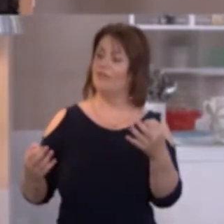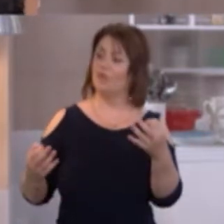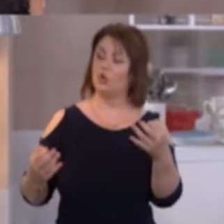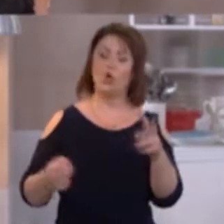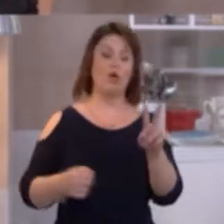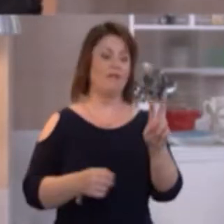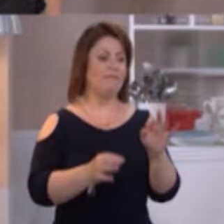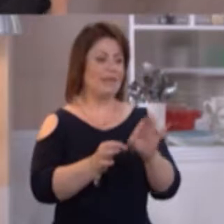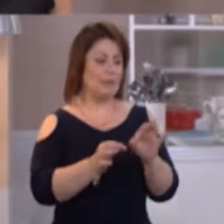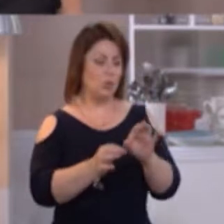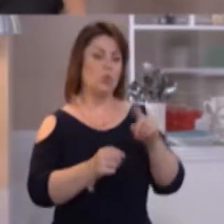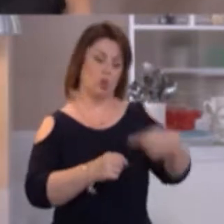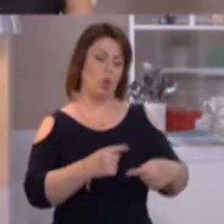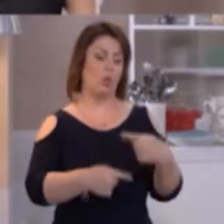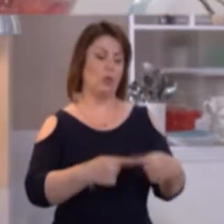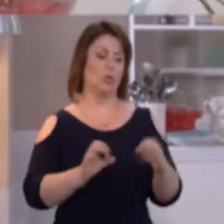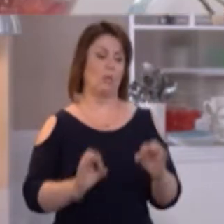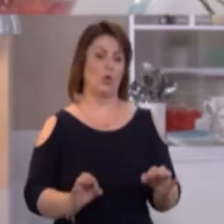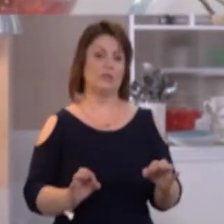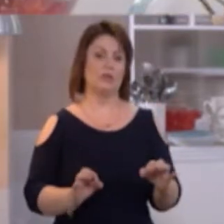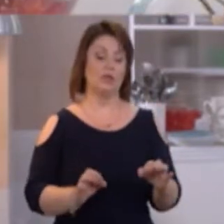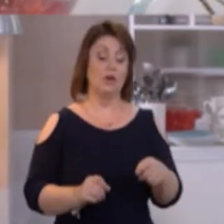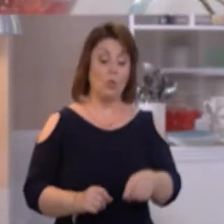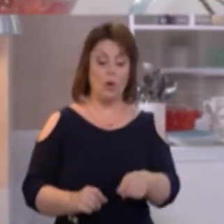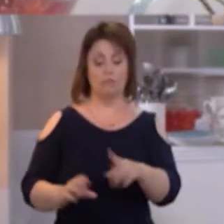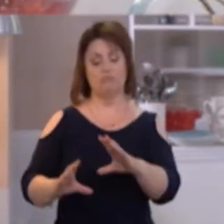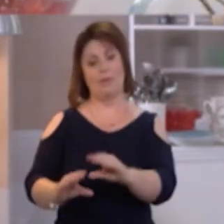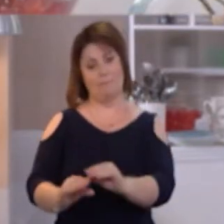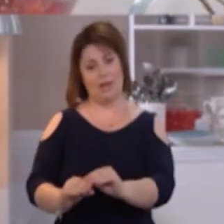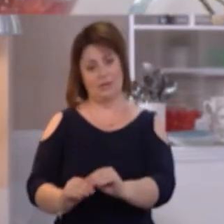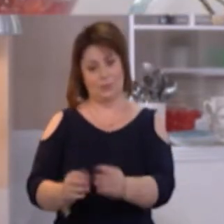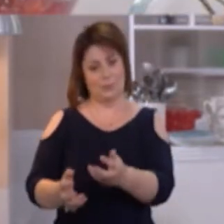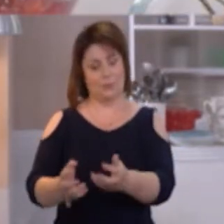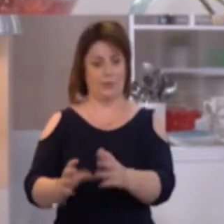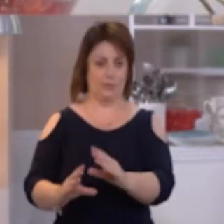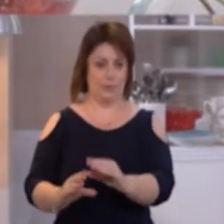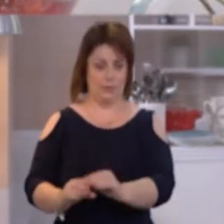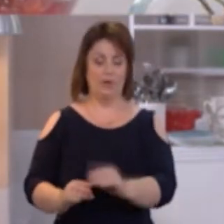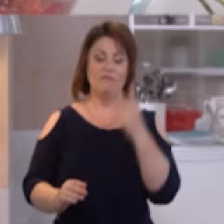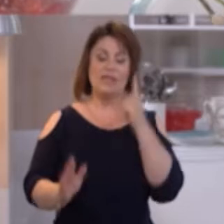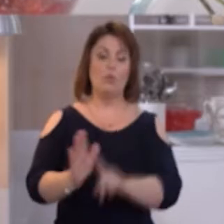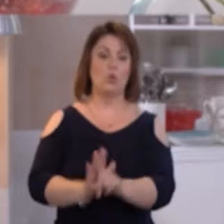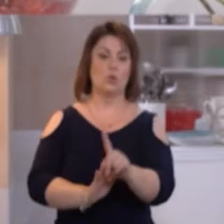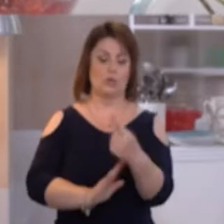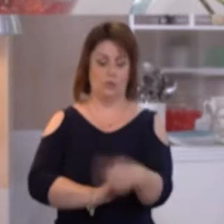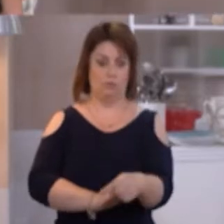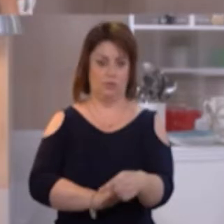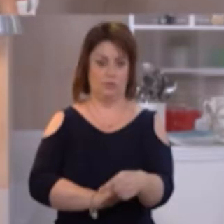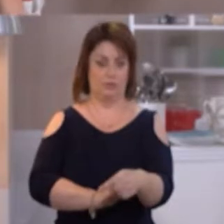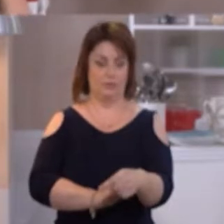e dopodiché procediamo in questo modo. Queste le abbassiamo, poi facciamo vedere come vengono.